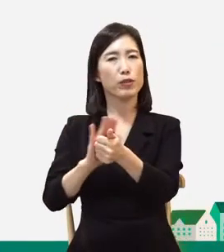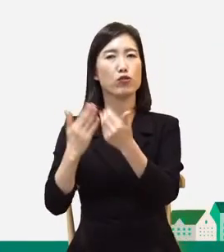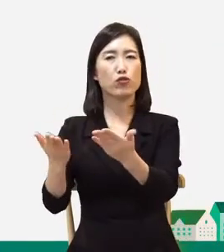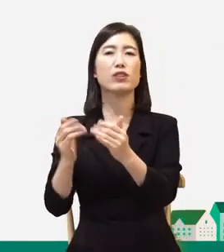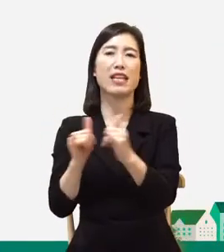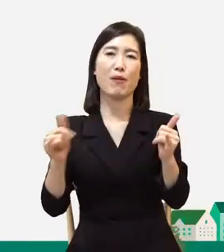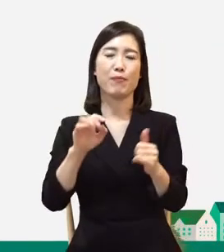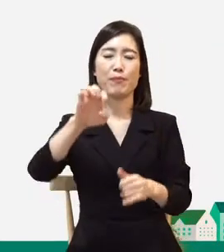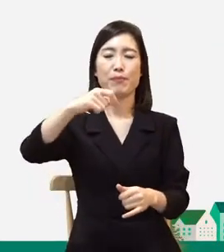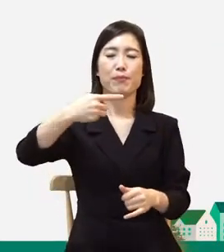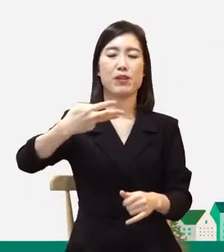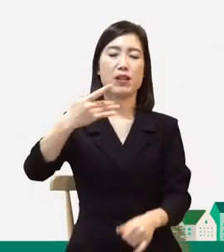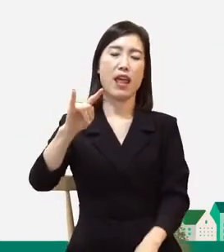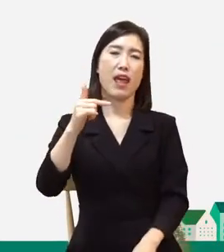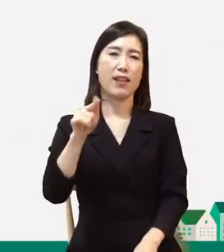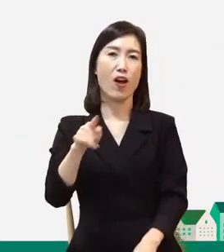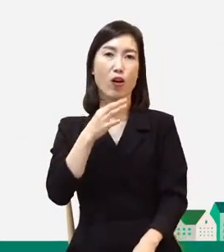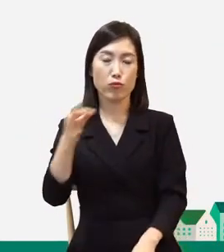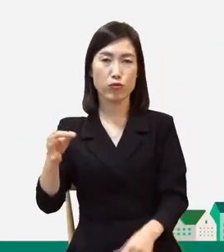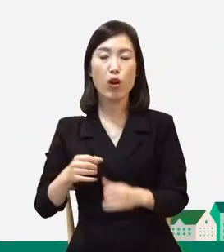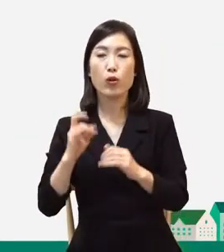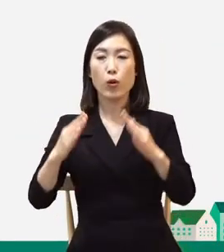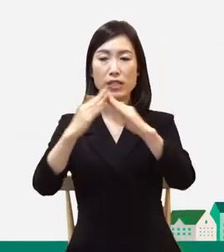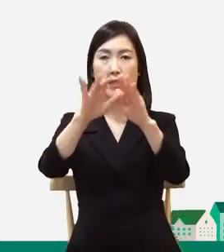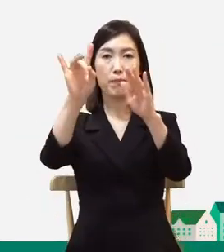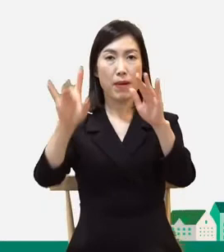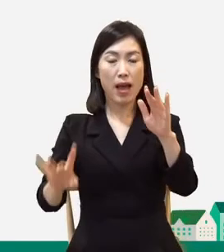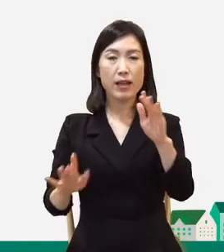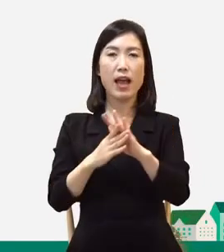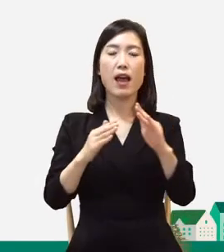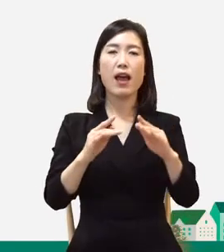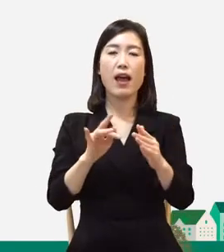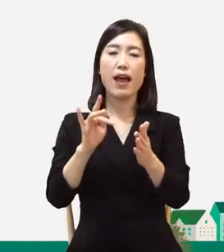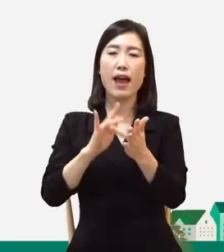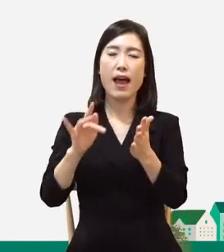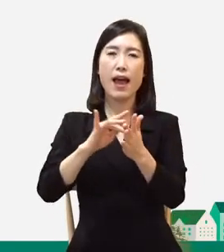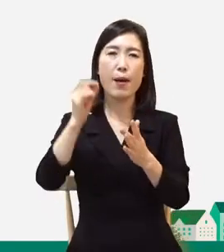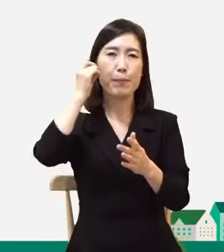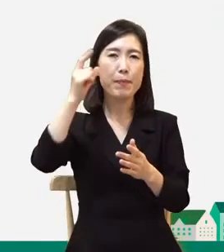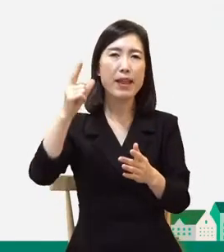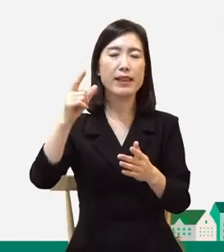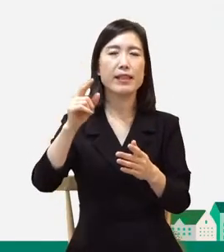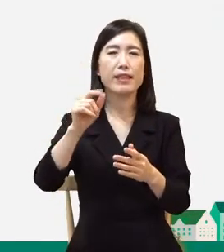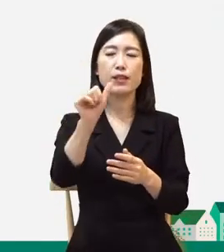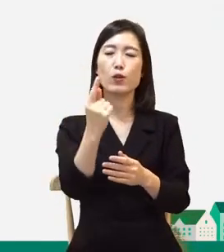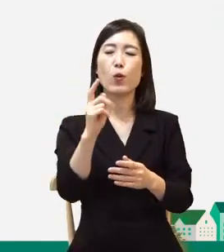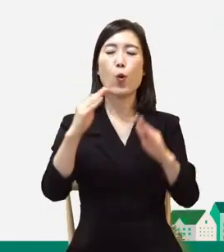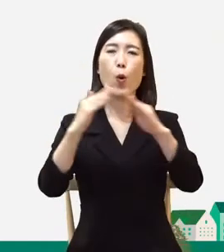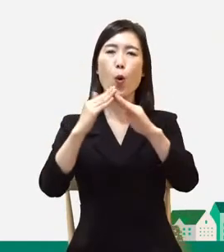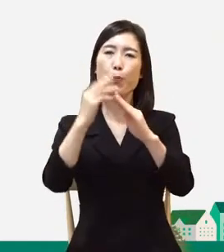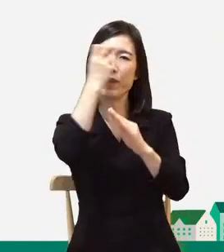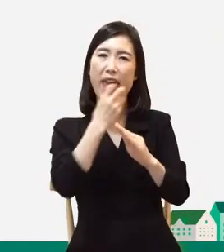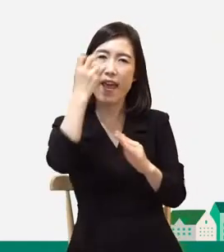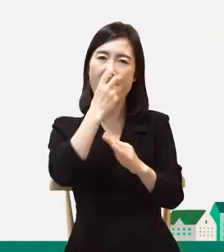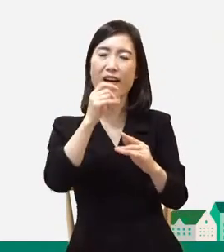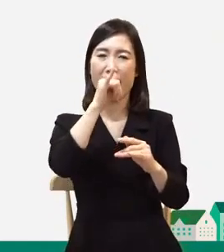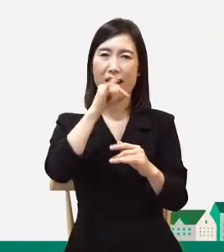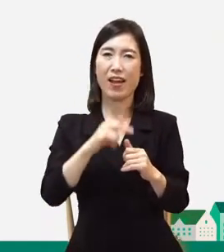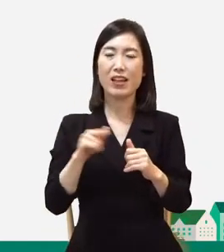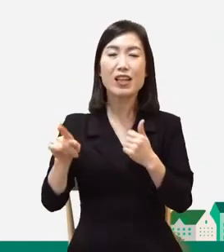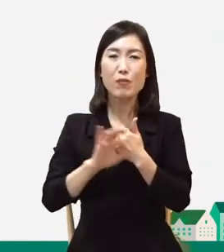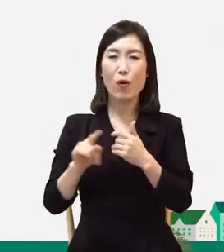그리고 저희가 지원주택마다 이게 스마트 홈케어 서비스를 지금 예 하고 있습니다. 이거는 지원주택뿐만 아니고 제주 시내에